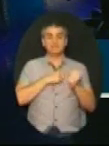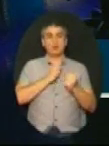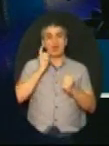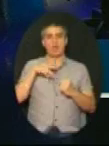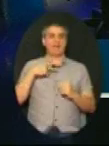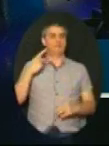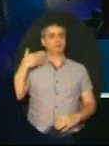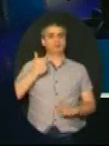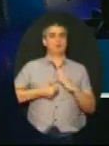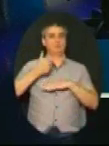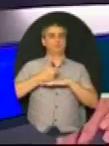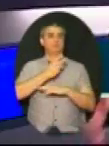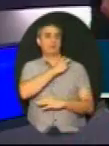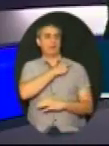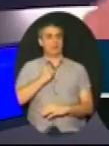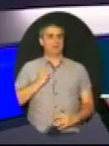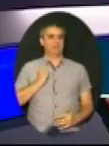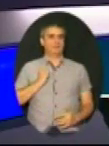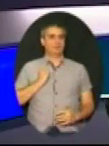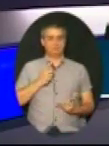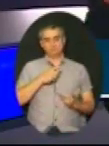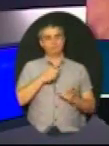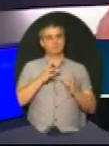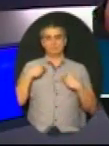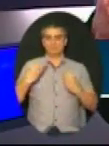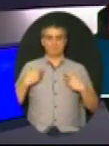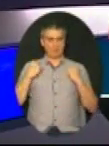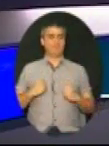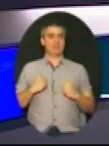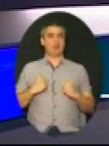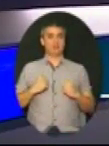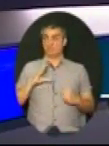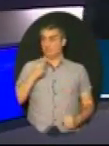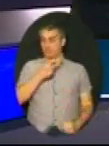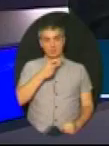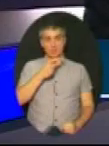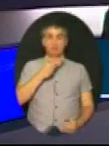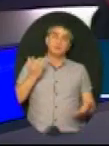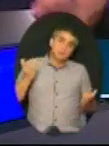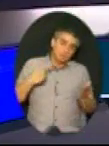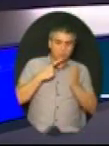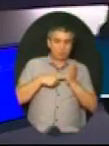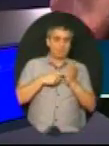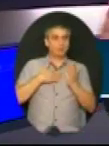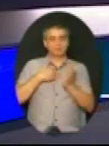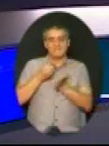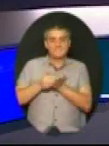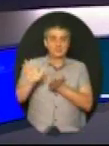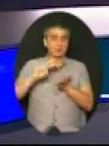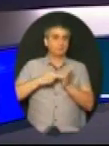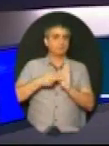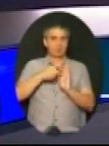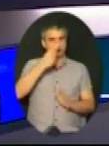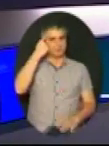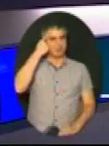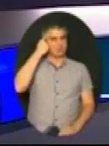חייבת שיהיה בראשה גנרל, שאיתה ביטחון, בקטע שבו אם נניח אתה הולך, נניח, לאיזשהם ויתורים מדינים זה, אתה